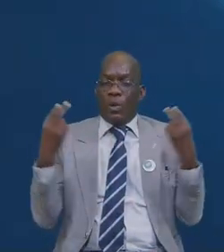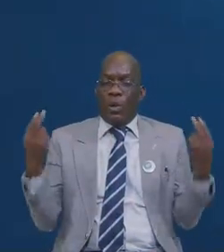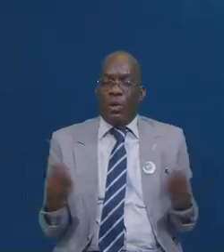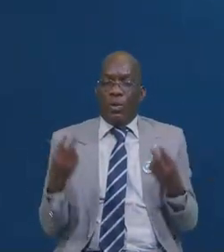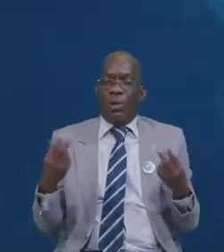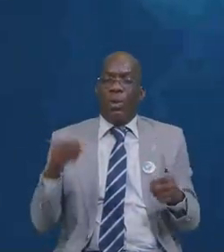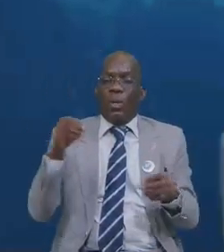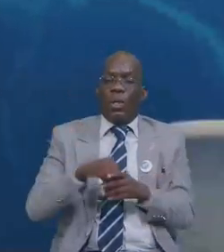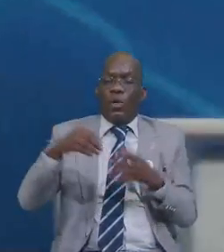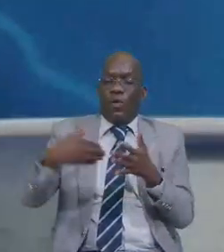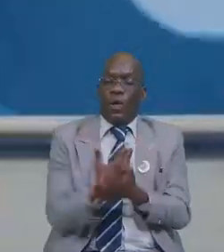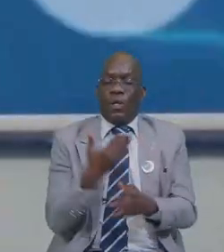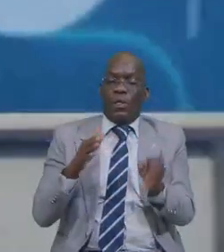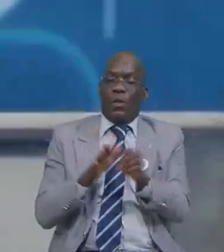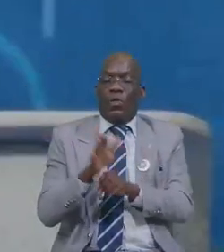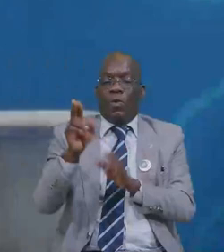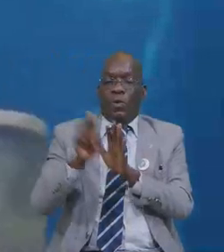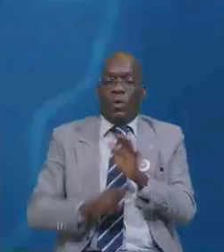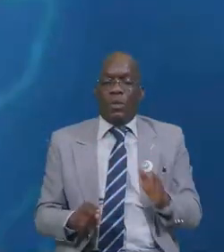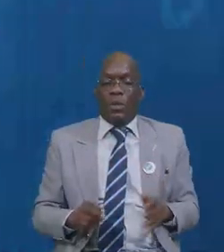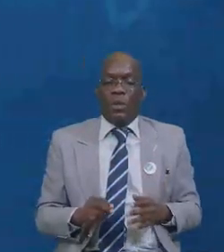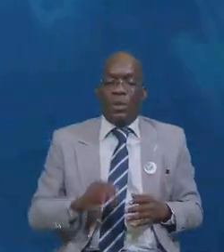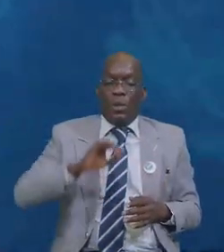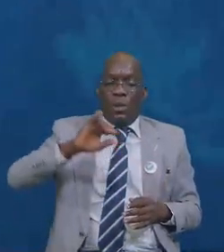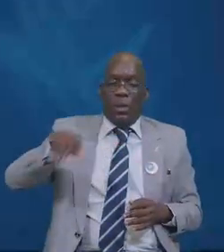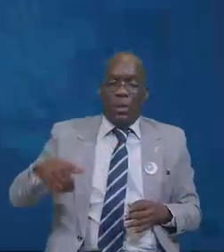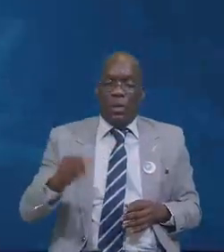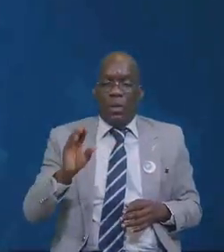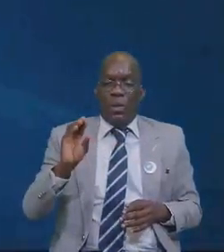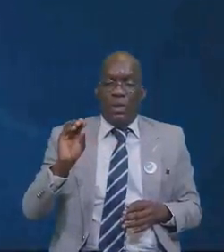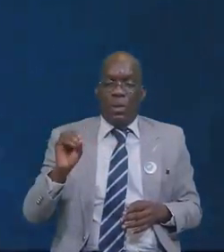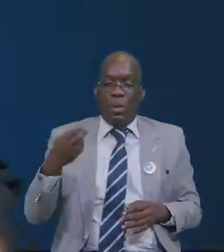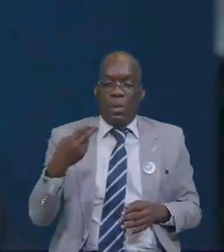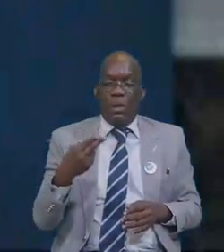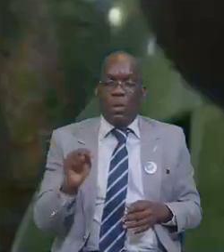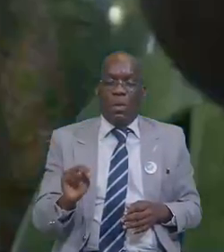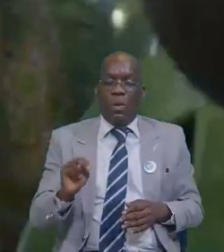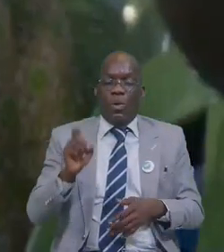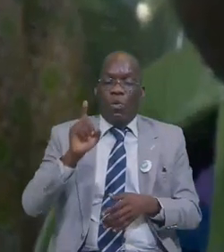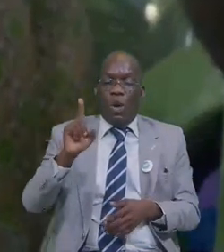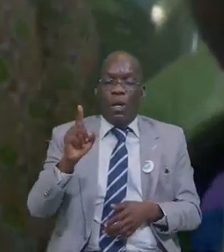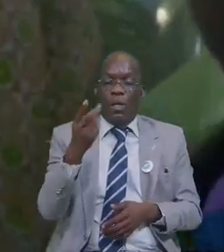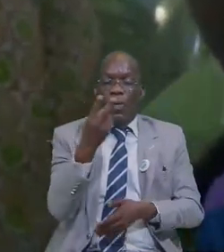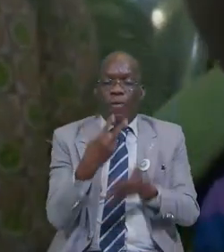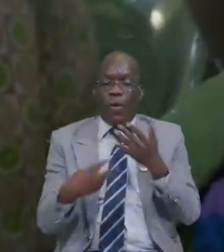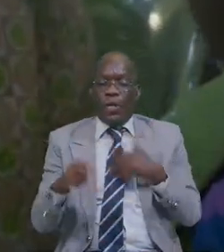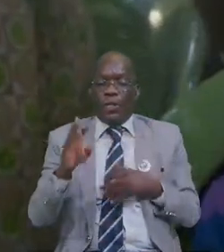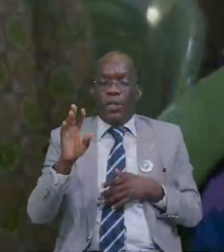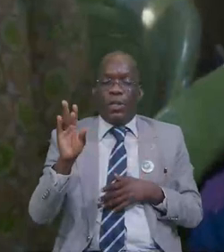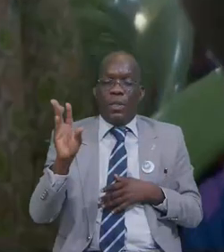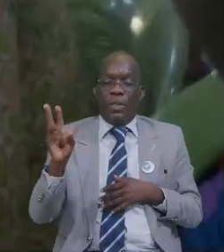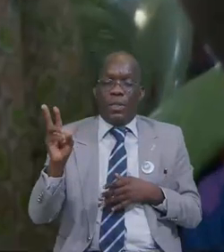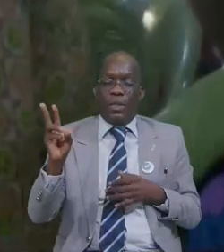nouvelle plénitude, dans la plénitude fraîche. En Jean au chapitre 1, verset 16, Jean... Au chapitre